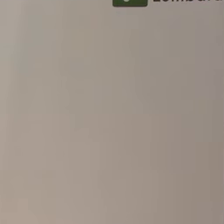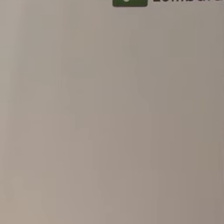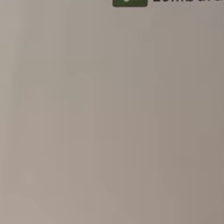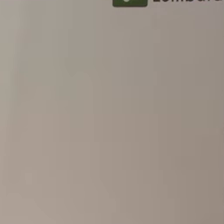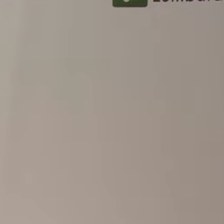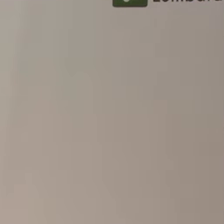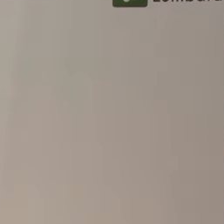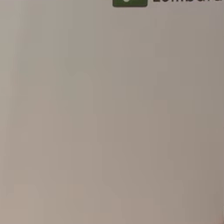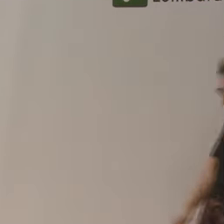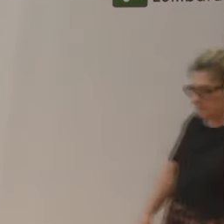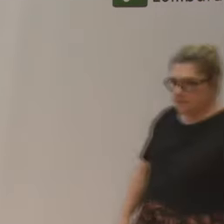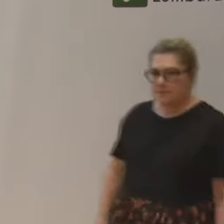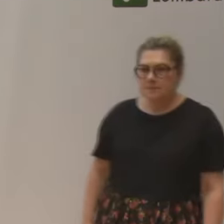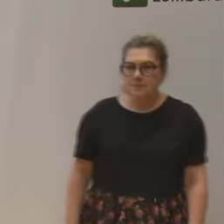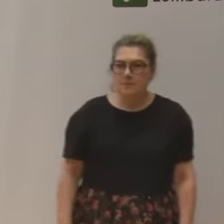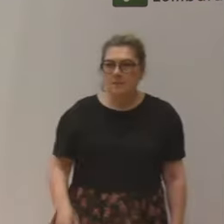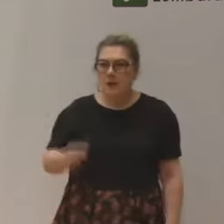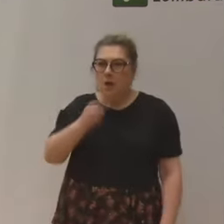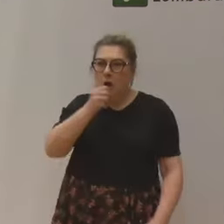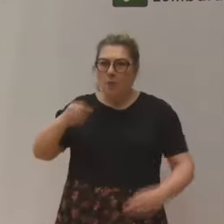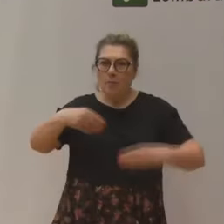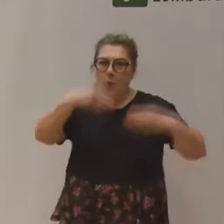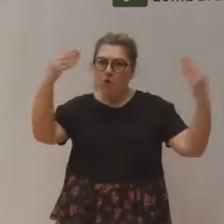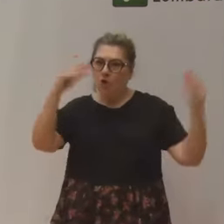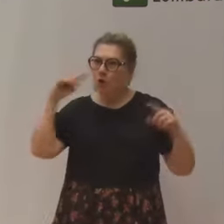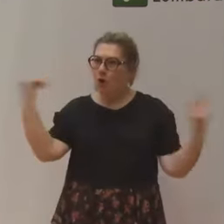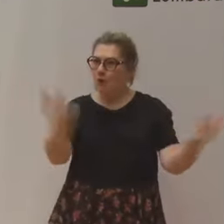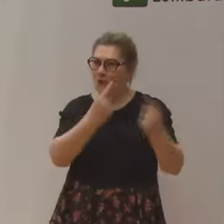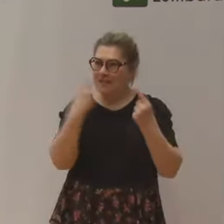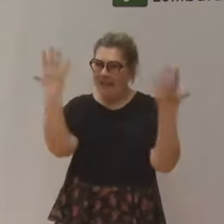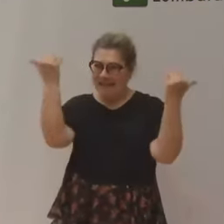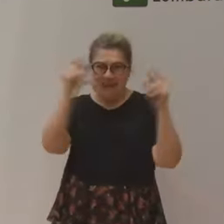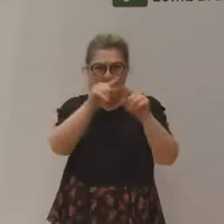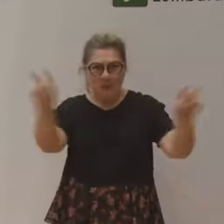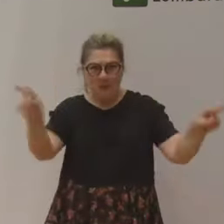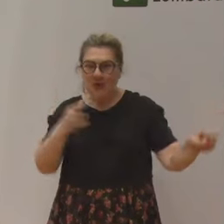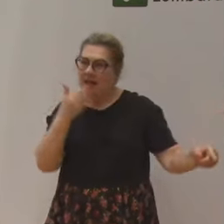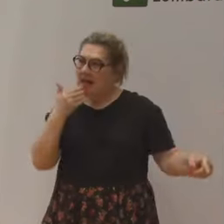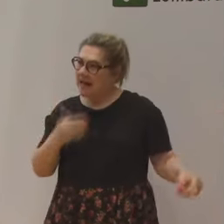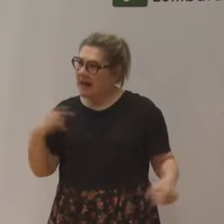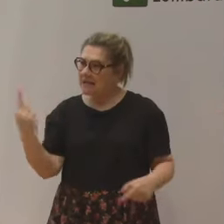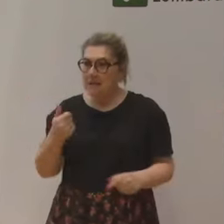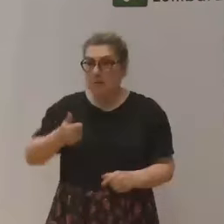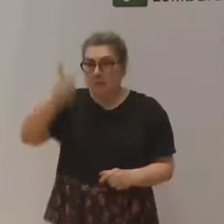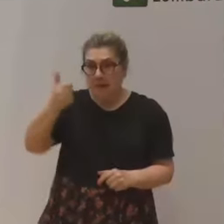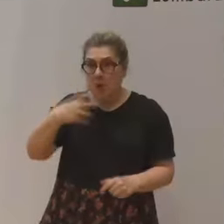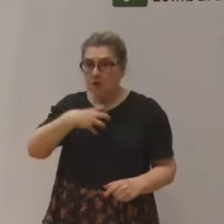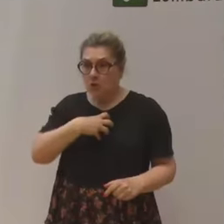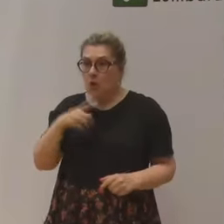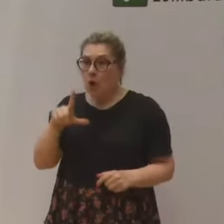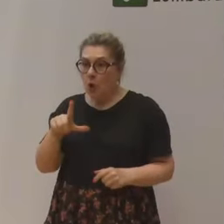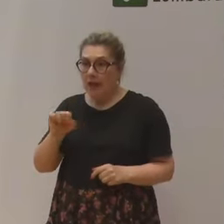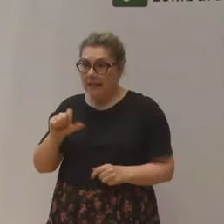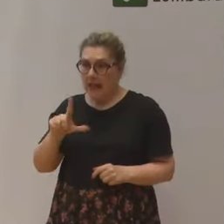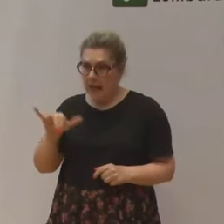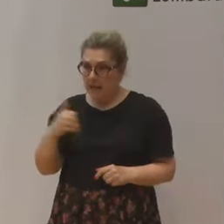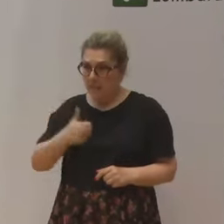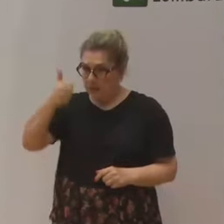Buongiorno, buongiorno a tutti, un saluto e un ringraziamento innanzitutto all'assessore Locatelli perché